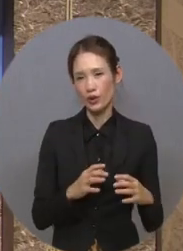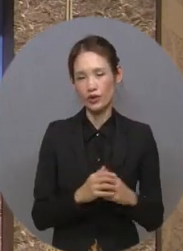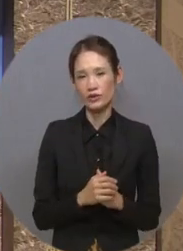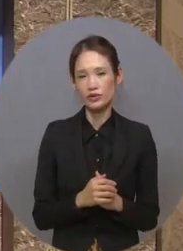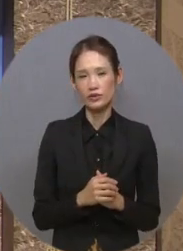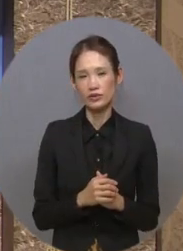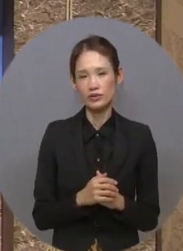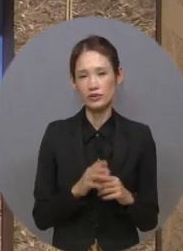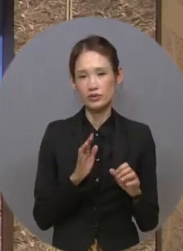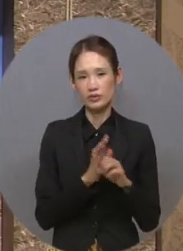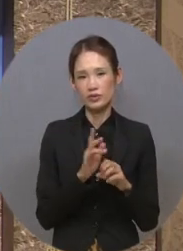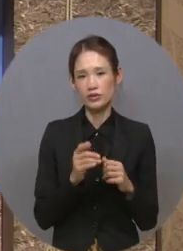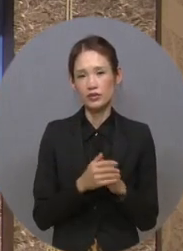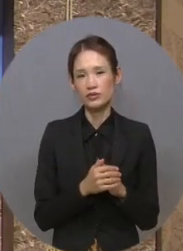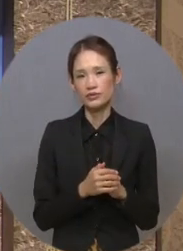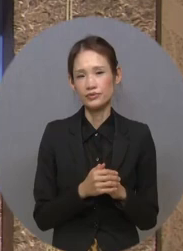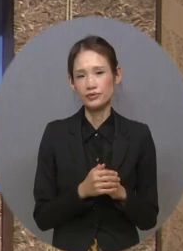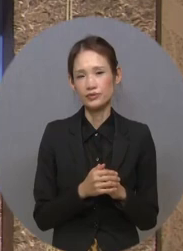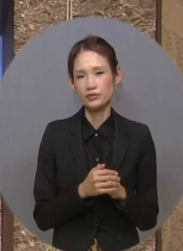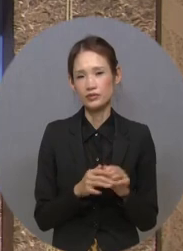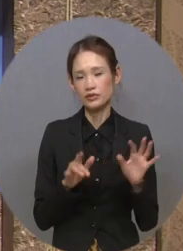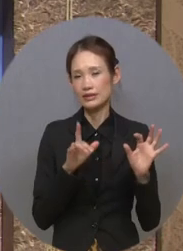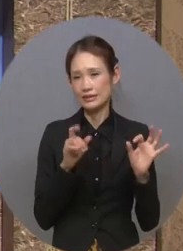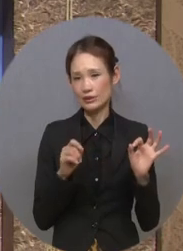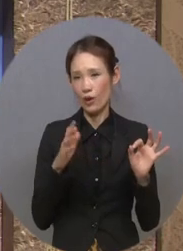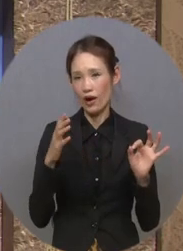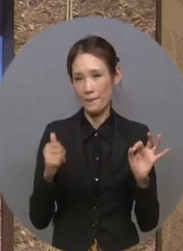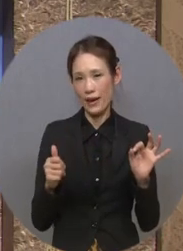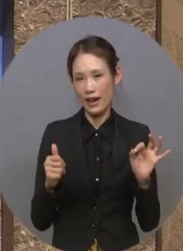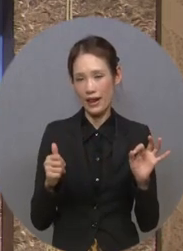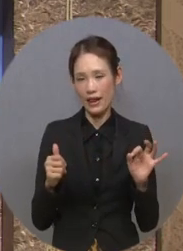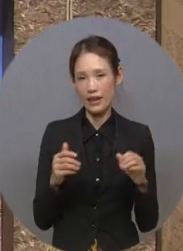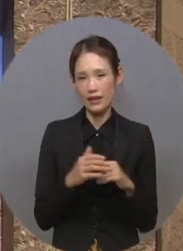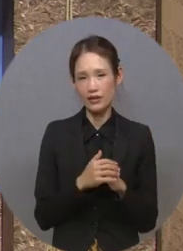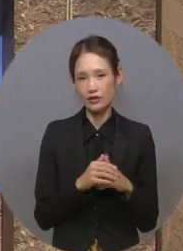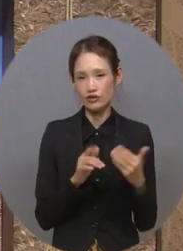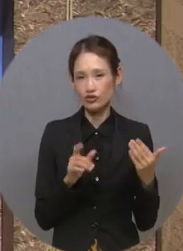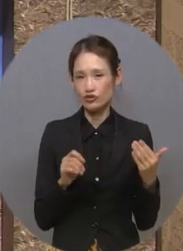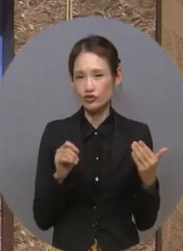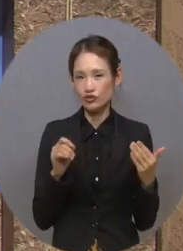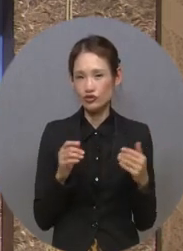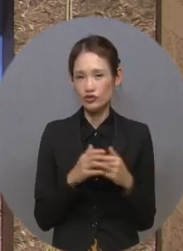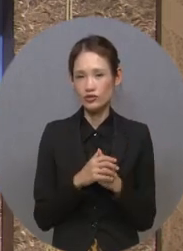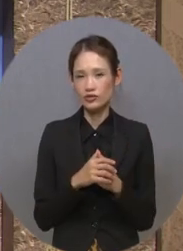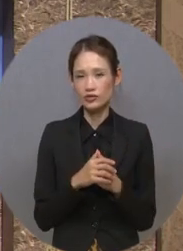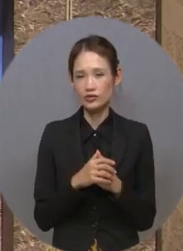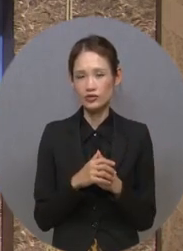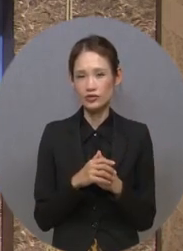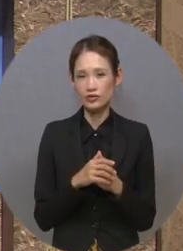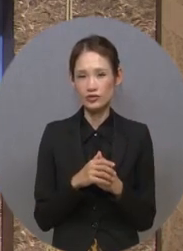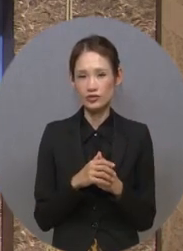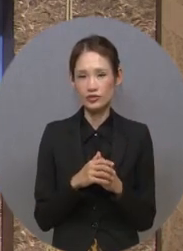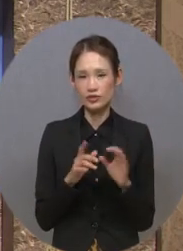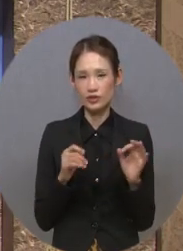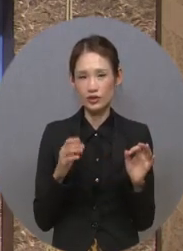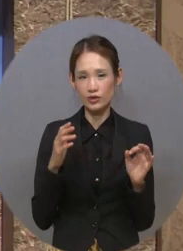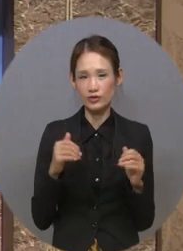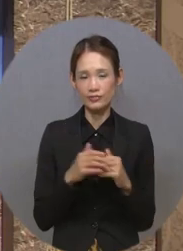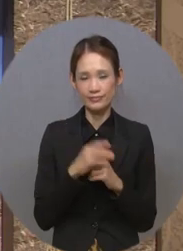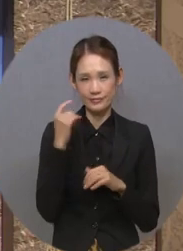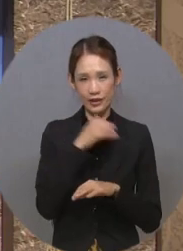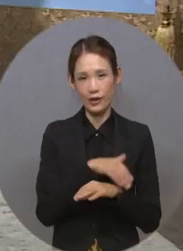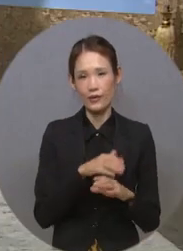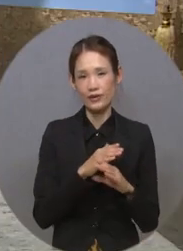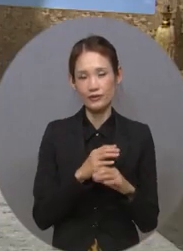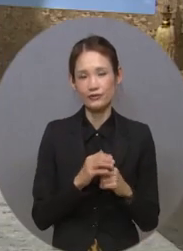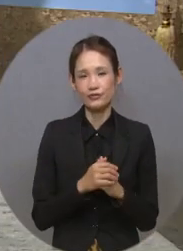또 코로나 지난달에 그때도 했지만 또 10월 달 9월 말인가? 예. 또 계획을 잡고 있어요, 지금. 아, 그러시군요.